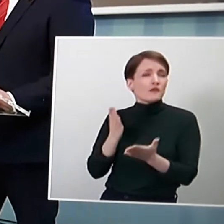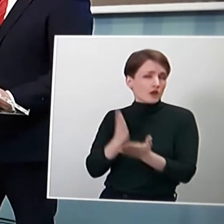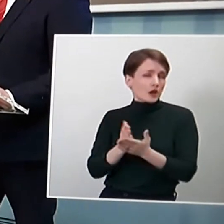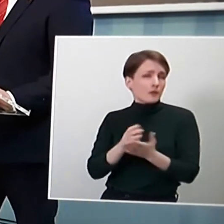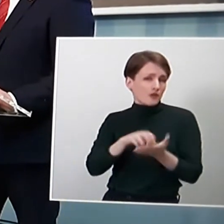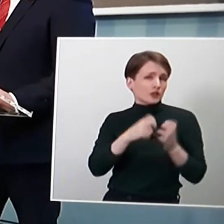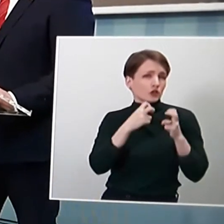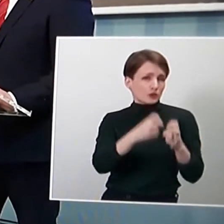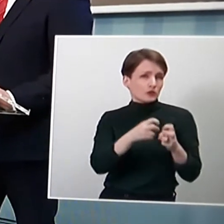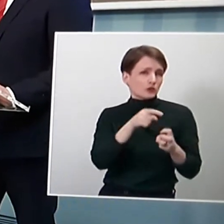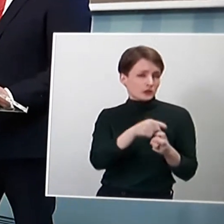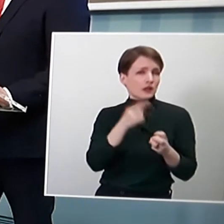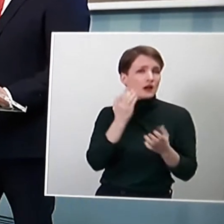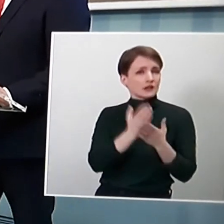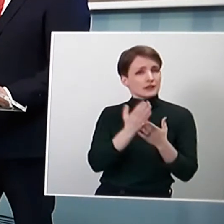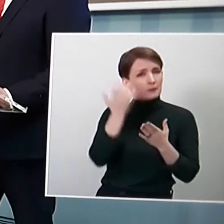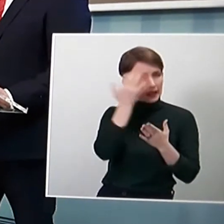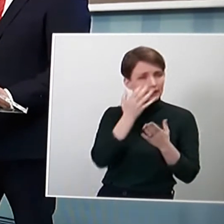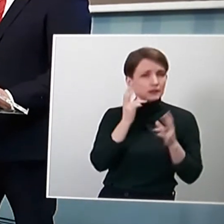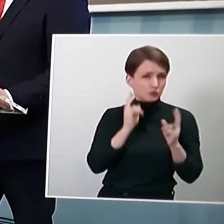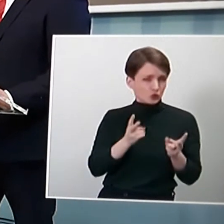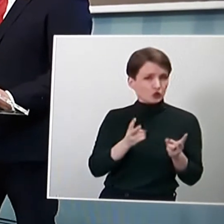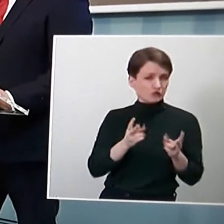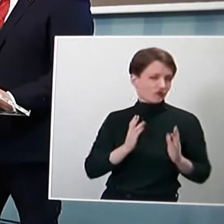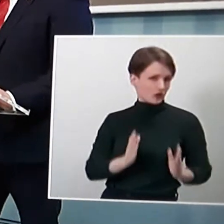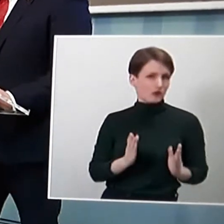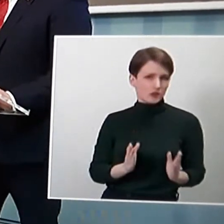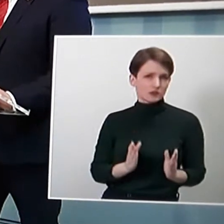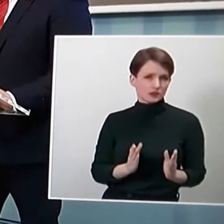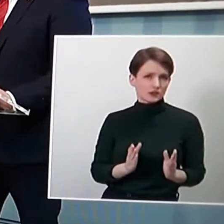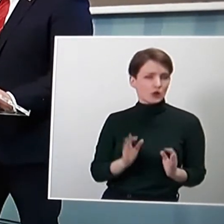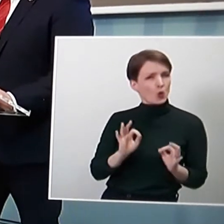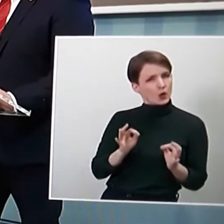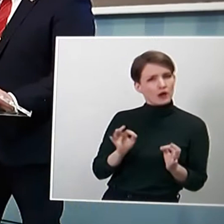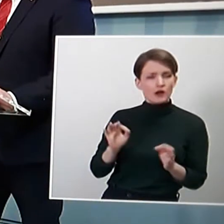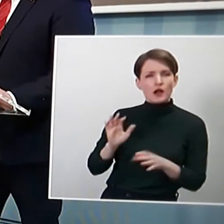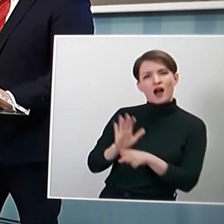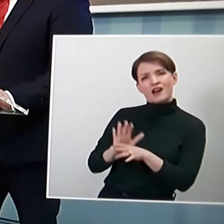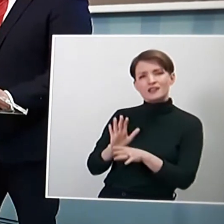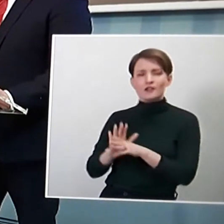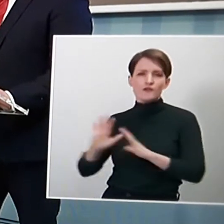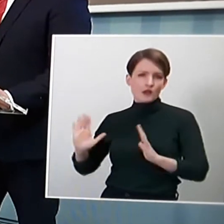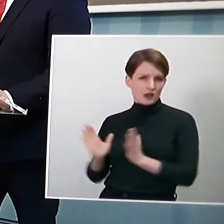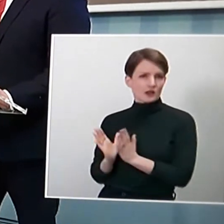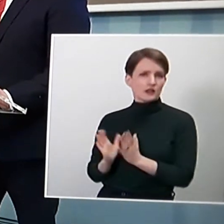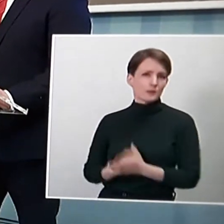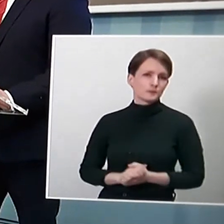miettii tätä asiaa omalta puoleltaan hyvin vakavasti myös.